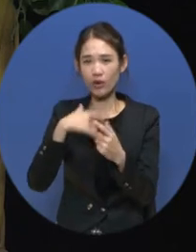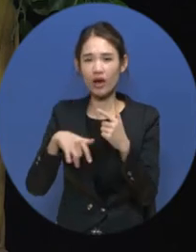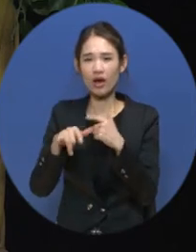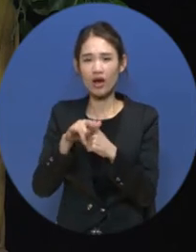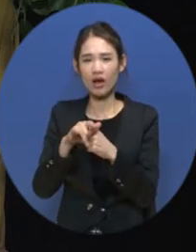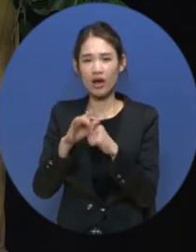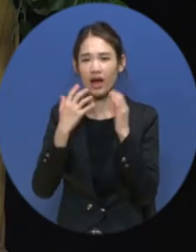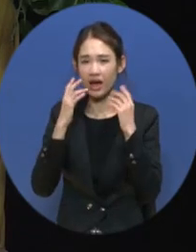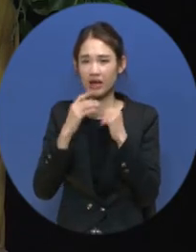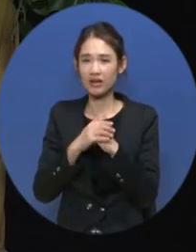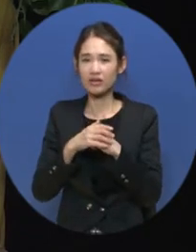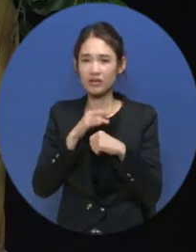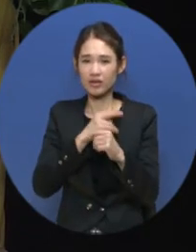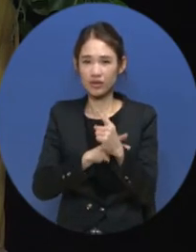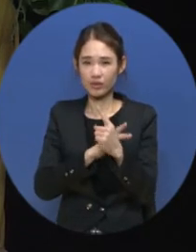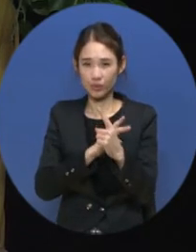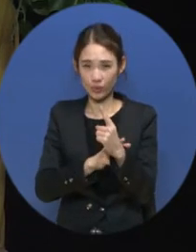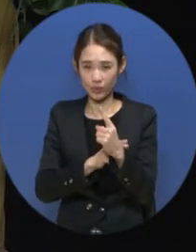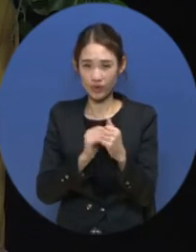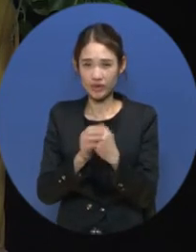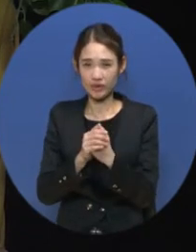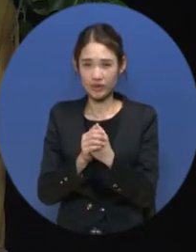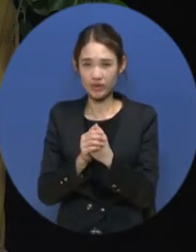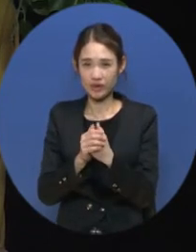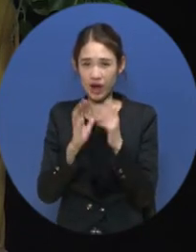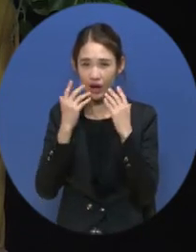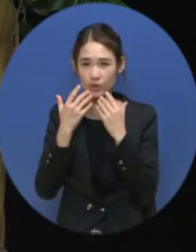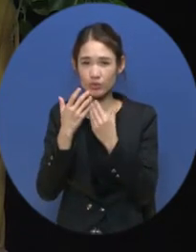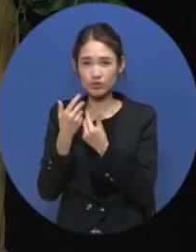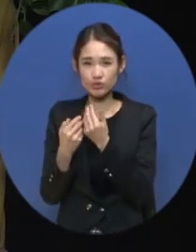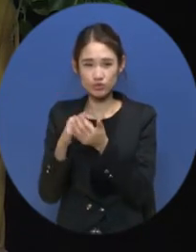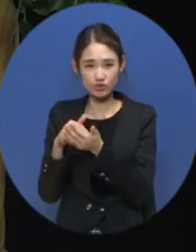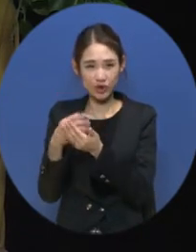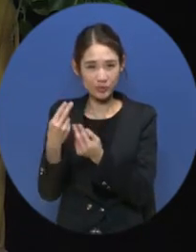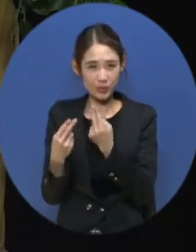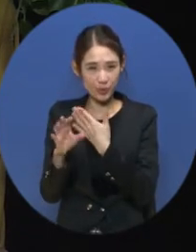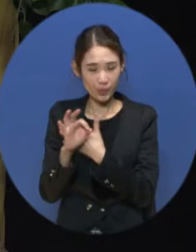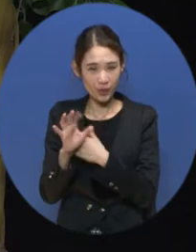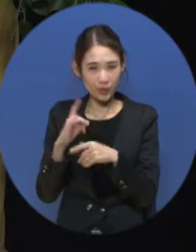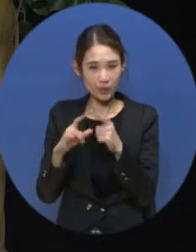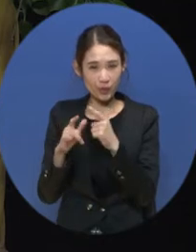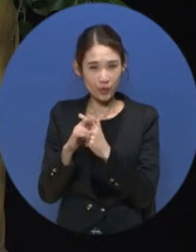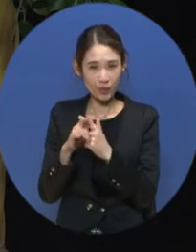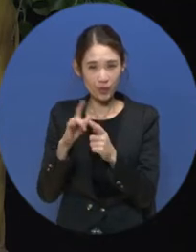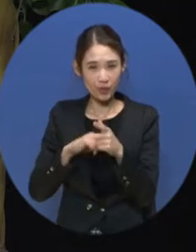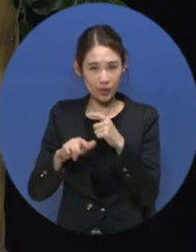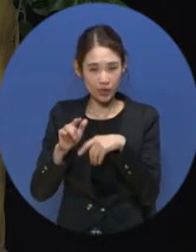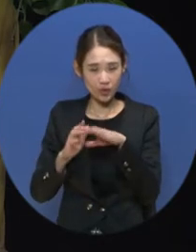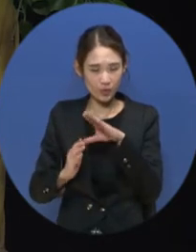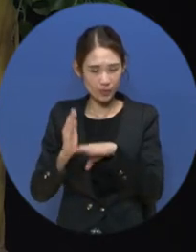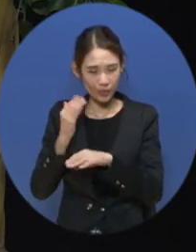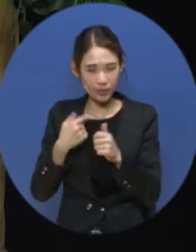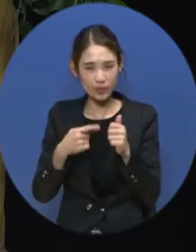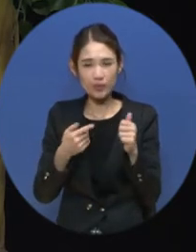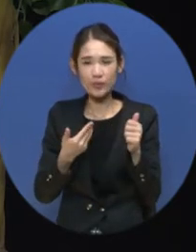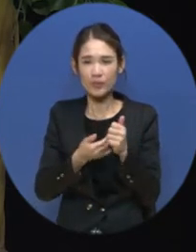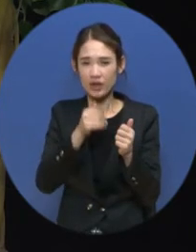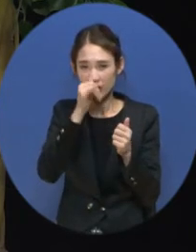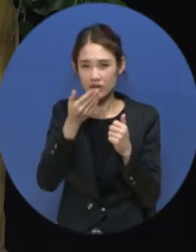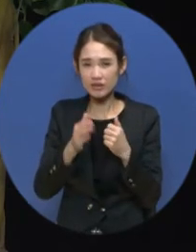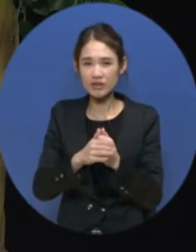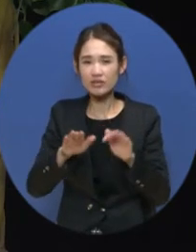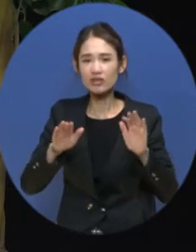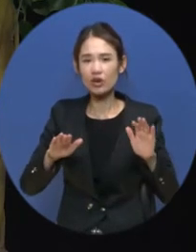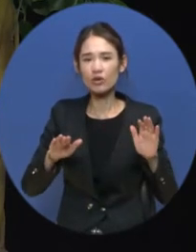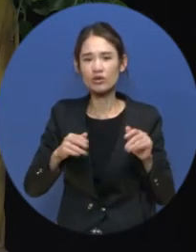더 아이들이 조금이면 교사 대 아동 비율이 작으면 그렇죠. 보다 더 개별적으로 소상하게 질 높은 교육을 할 수 있으나 지금 현재는